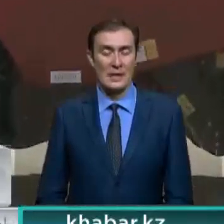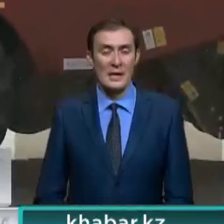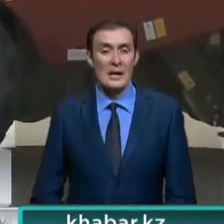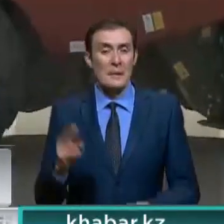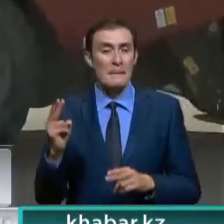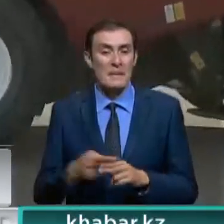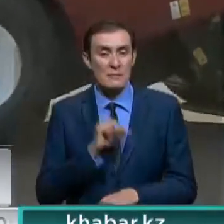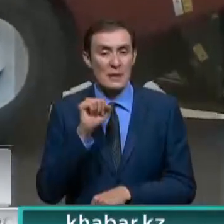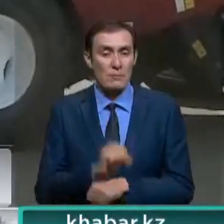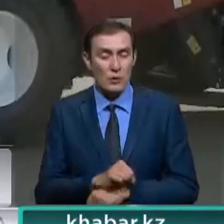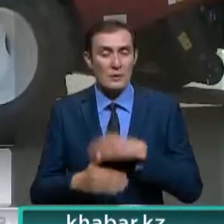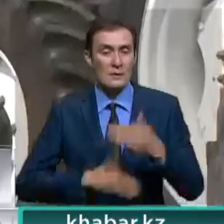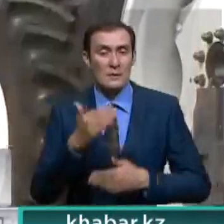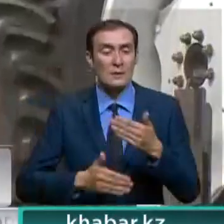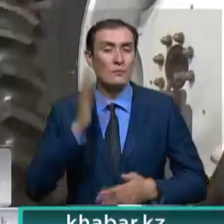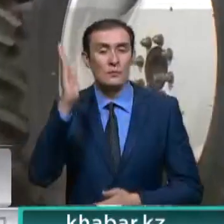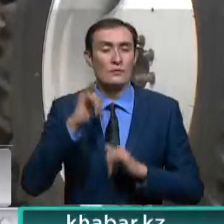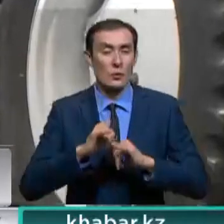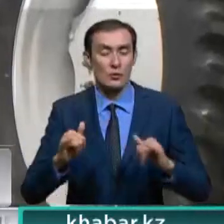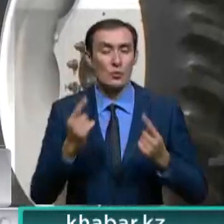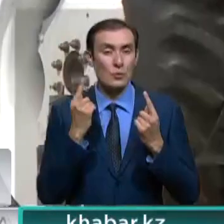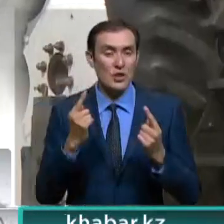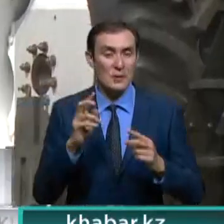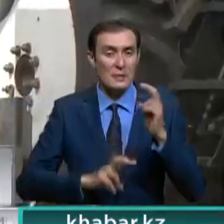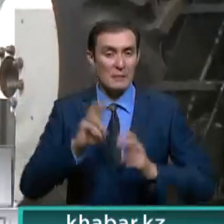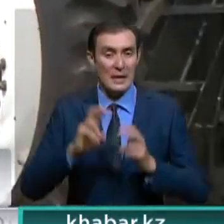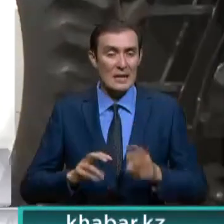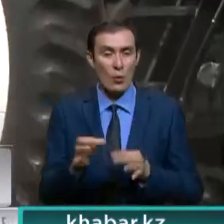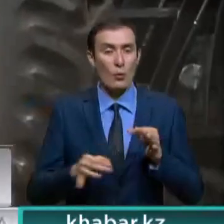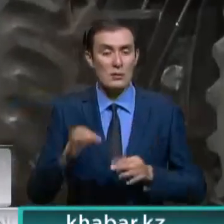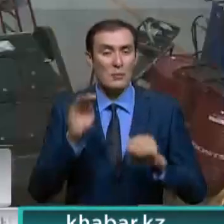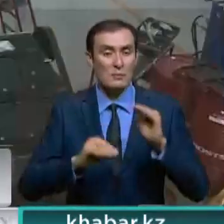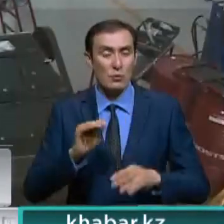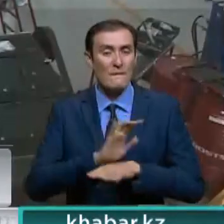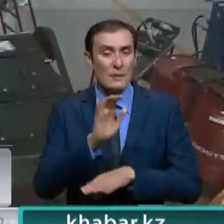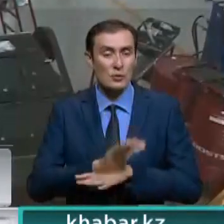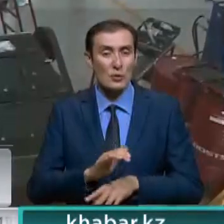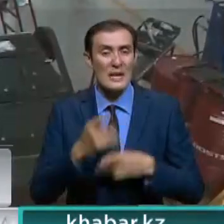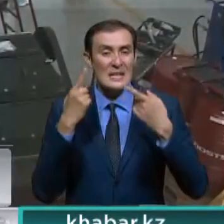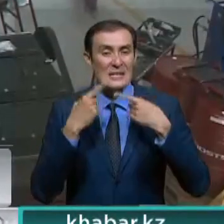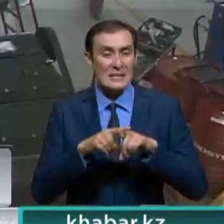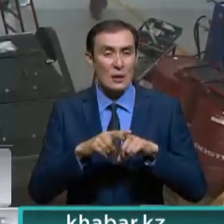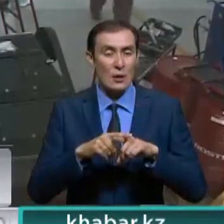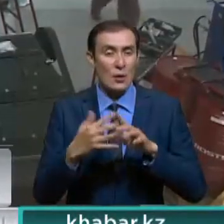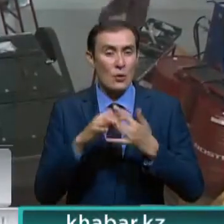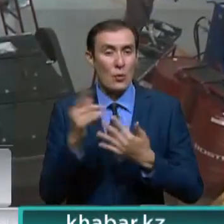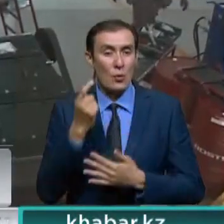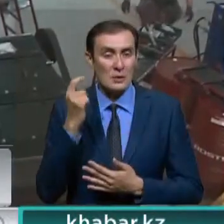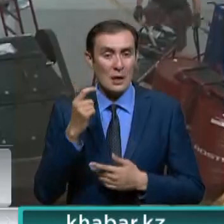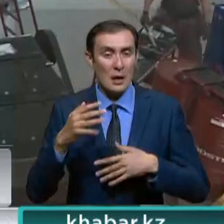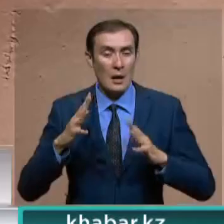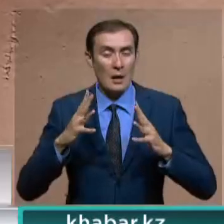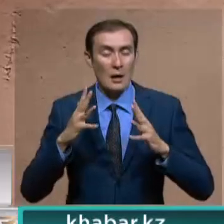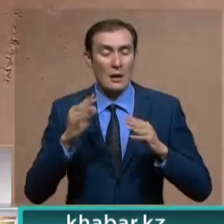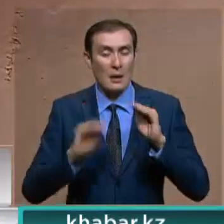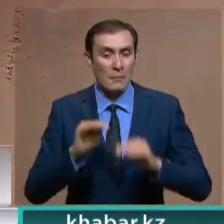Бесперебойные с прицелом на перспективы роста. Одно из крупнейших предприятий региона по сборке и выпуску сельхозтехники наращивает и объемы